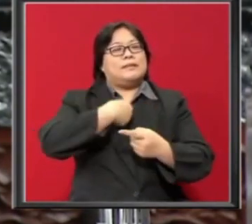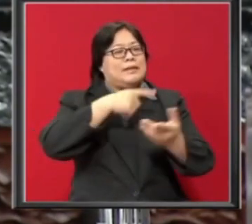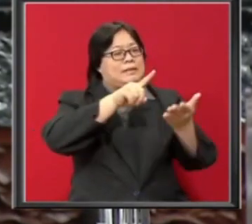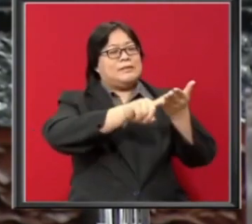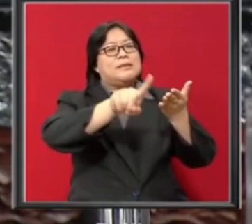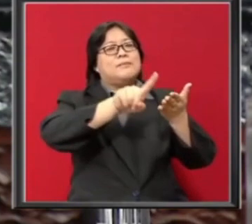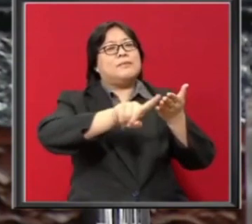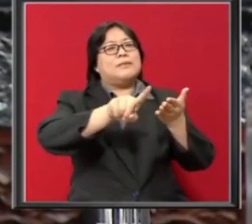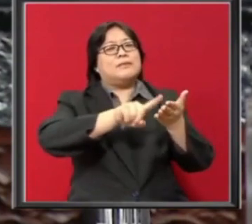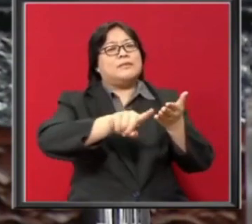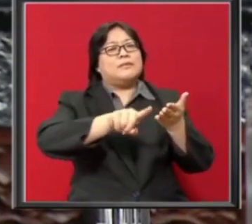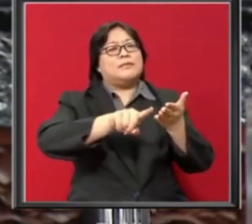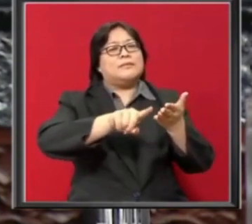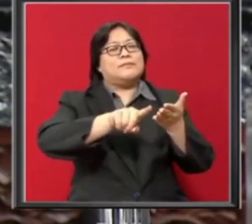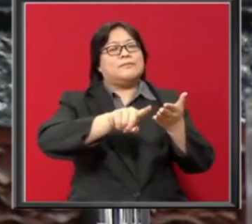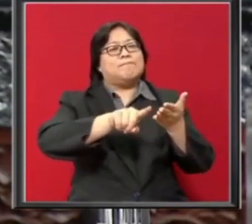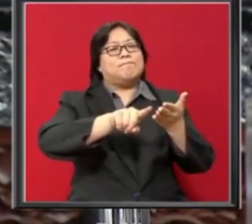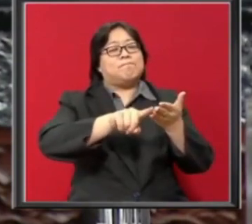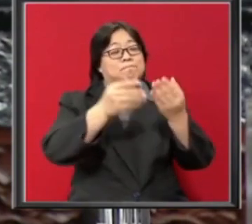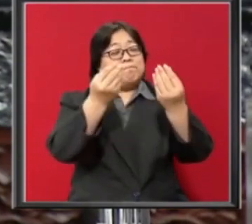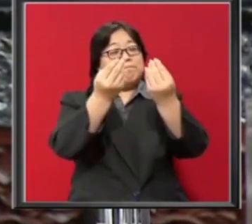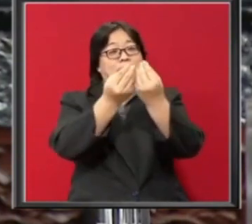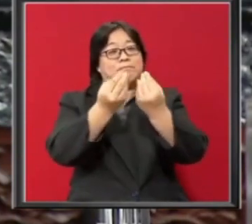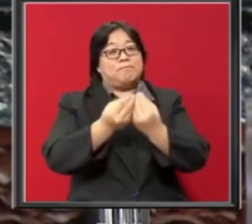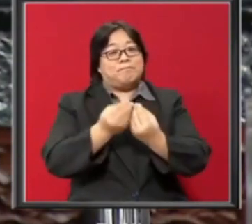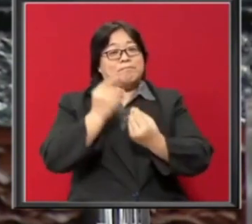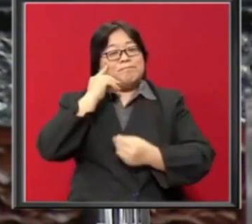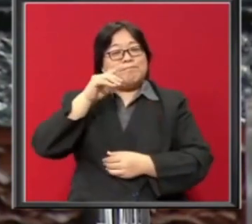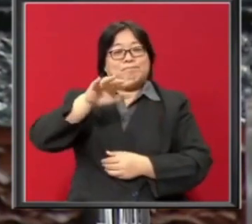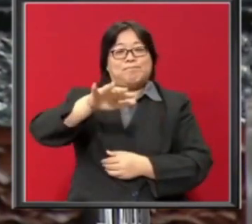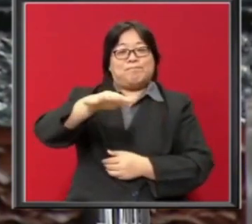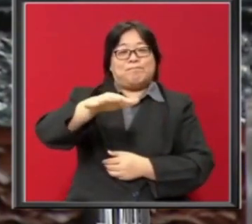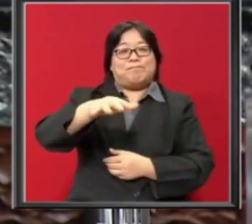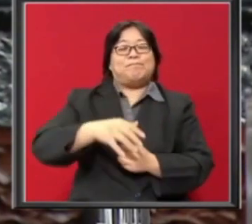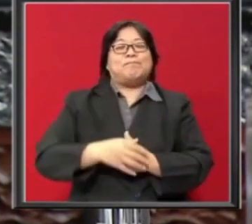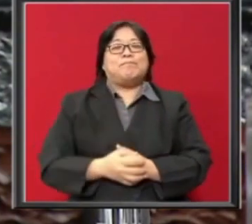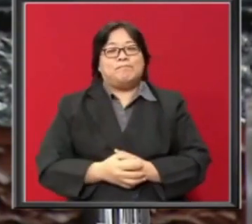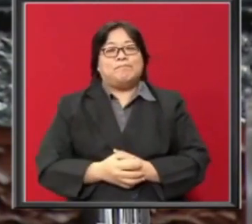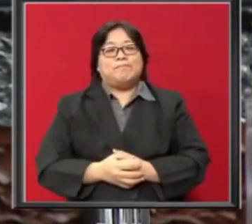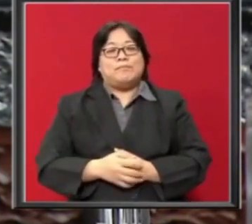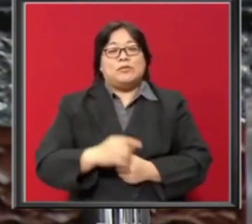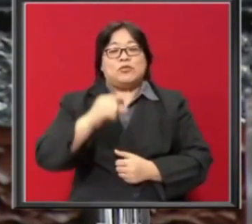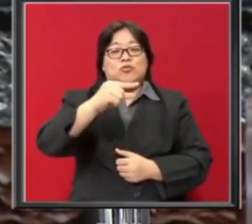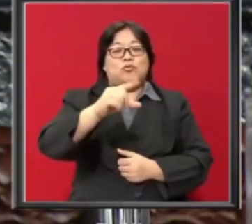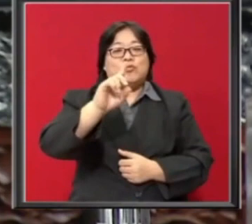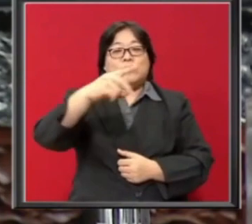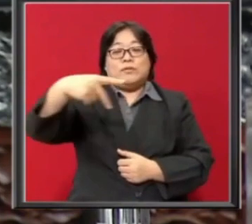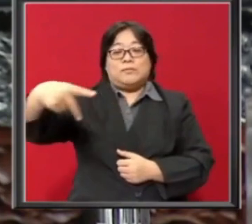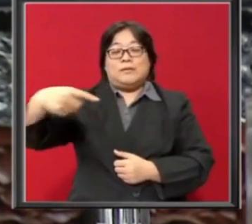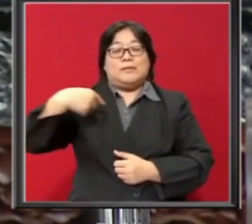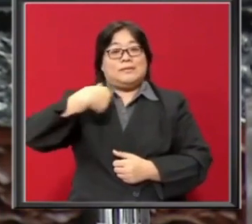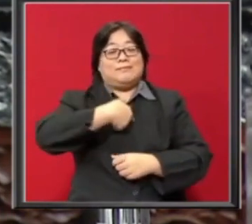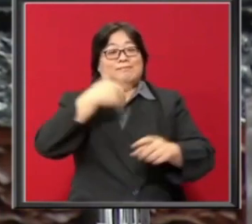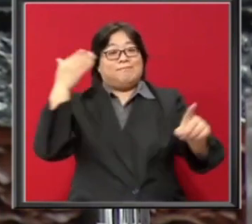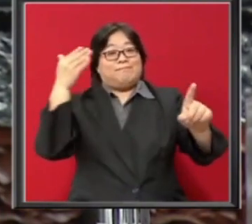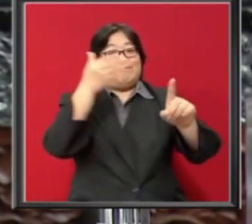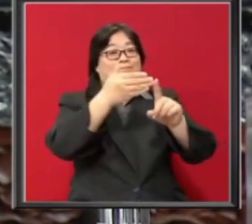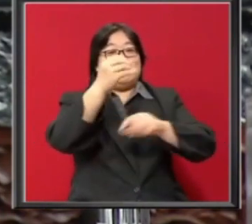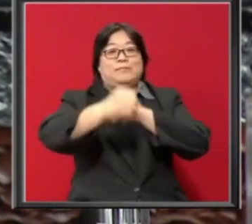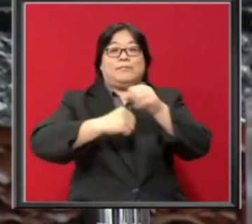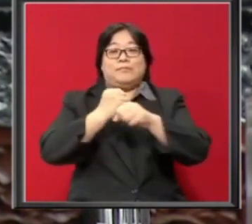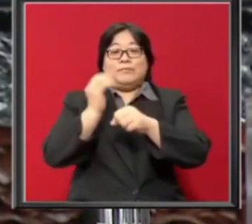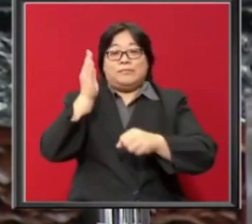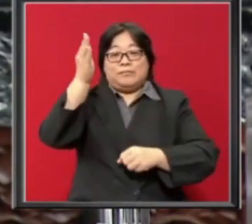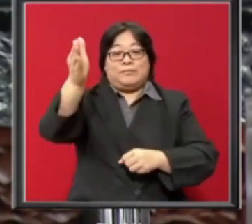semak daripada angka-angka ujuran juga Hai jdp yang kita sasar kan